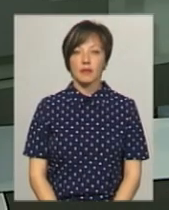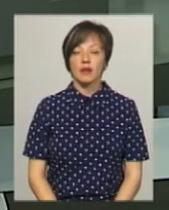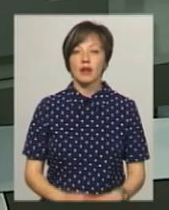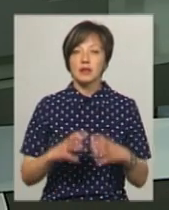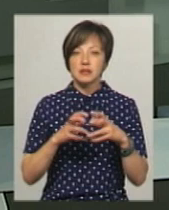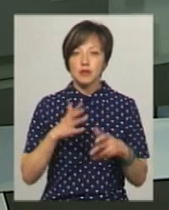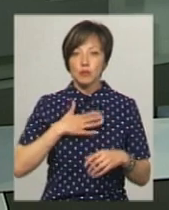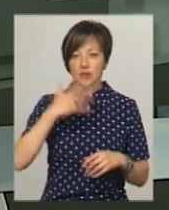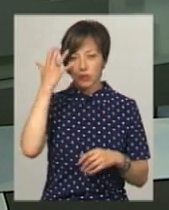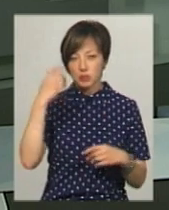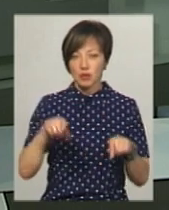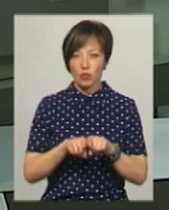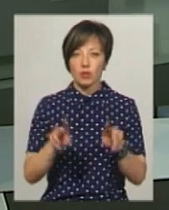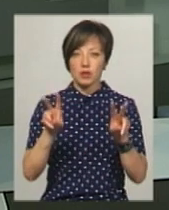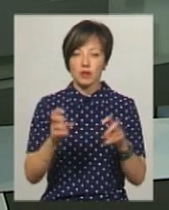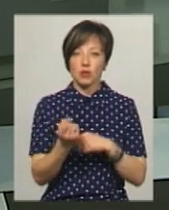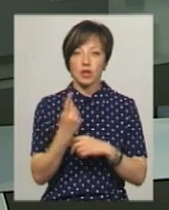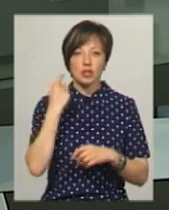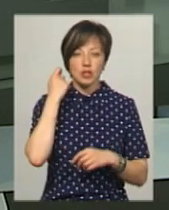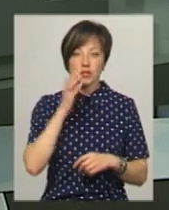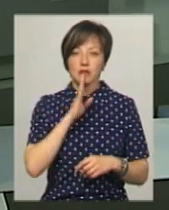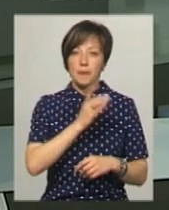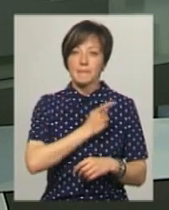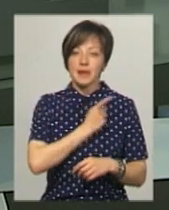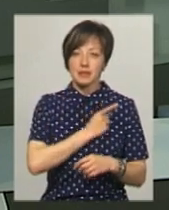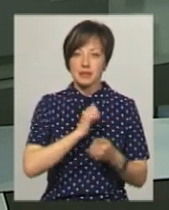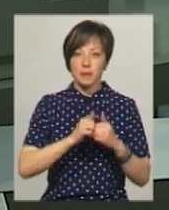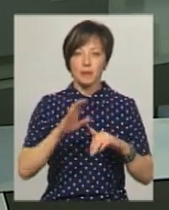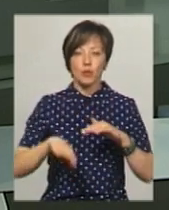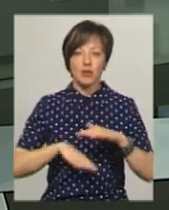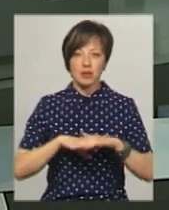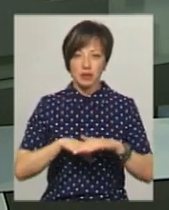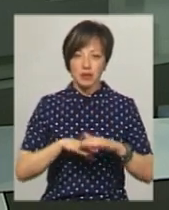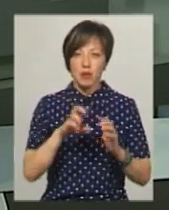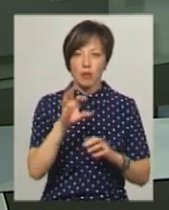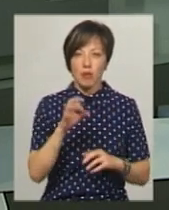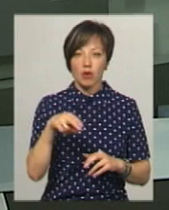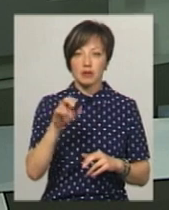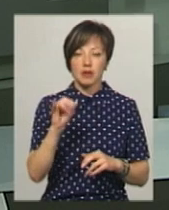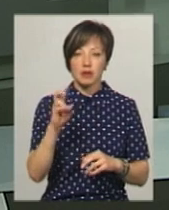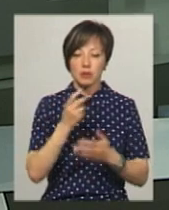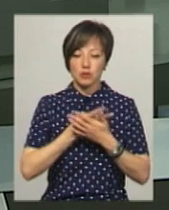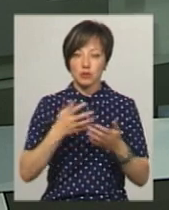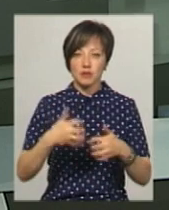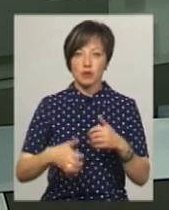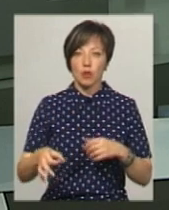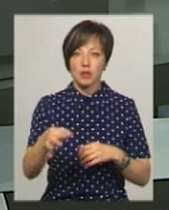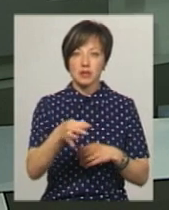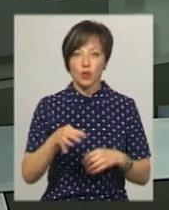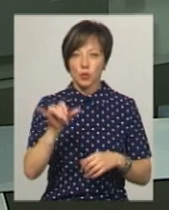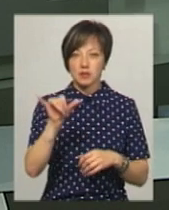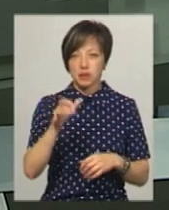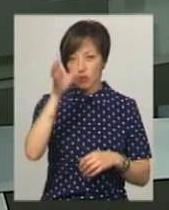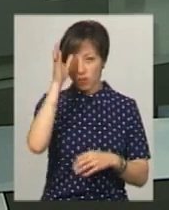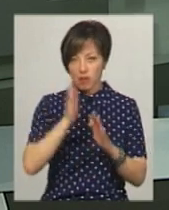Світ моїх захоплень із такою назвою 11-річна майстриня із Кам'янця-Подільського Богдана Ільєва презентує в Херсонській обласній